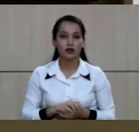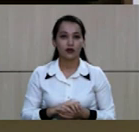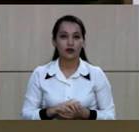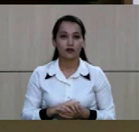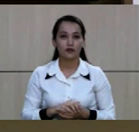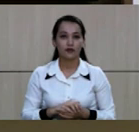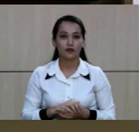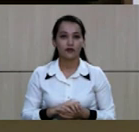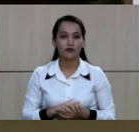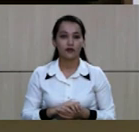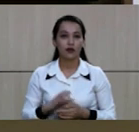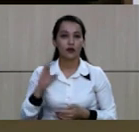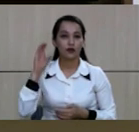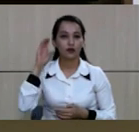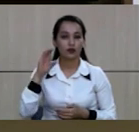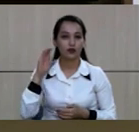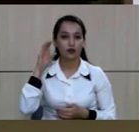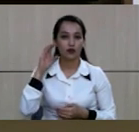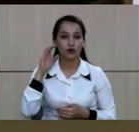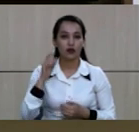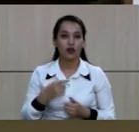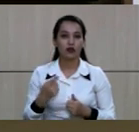Мавруннахр ёки Ўзбекистон деган ҳали атамалар